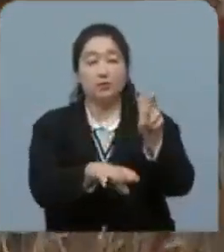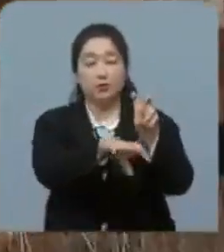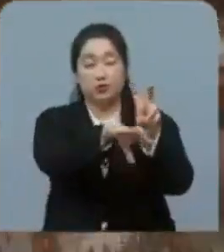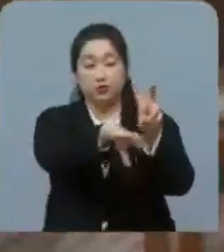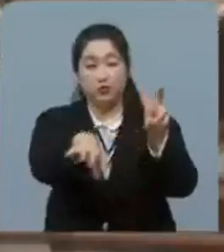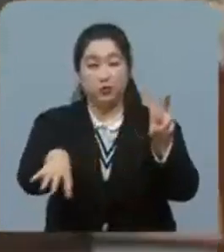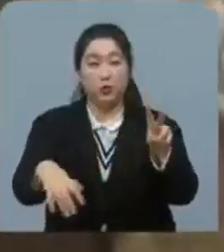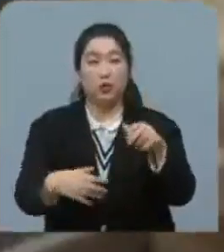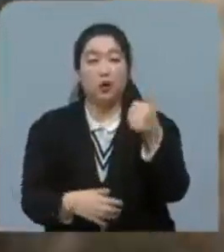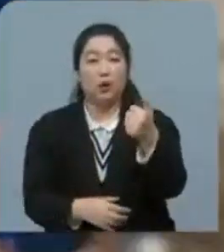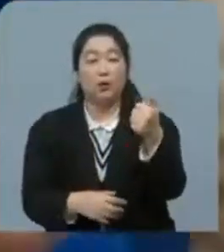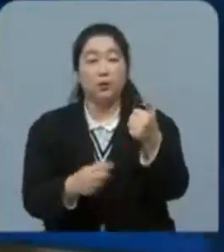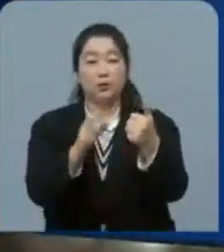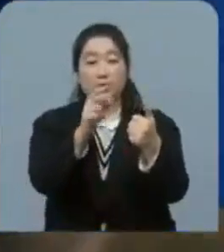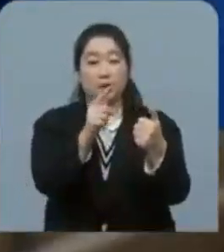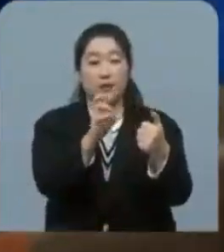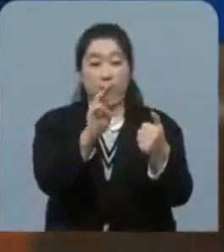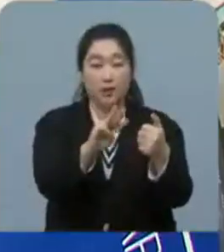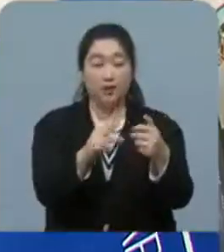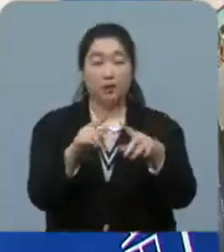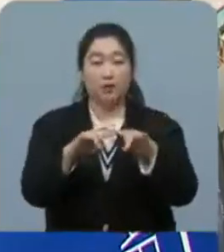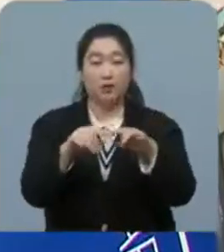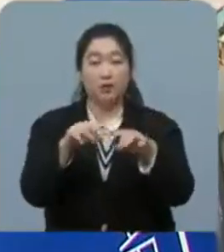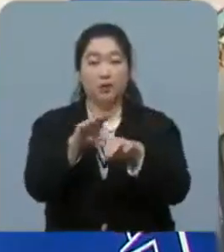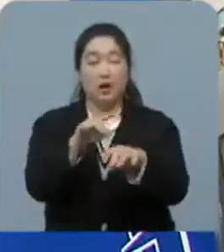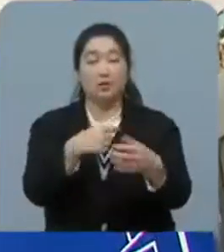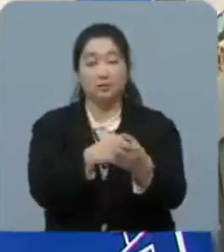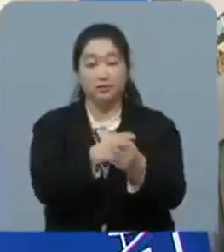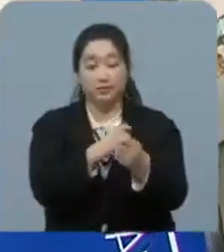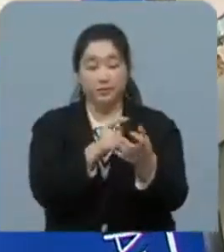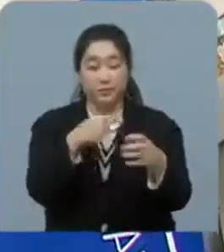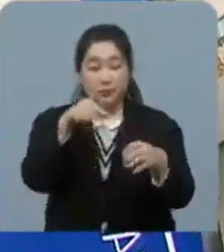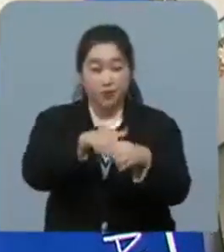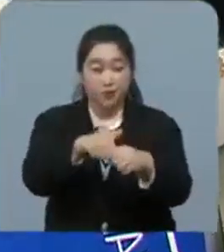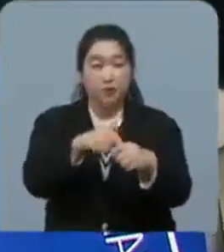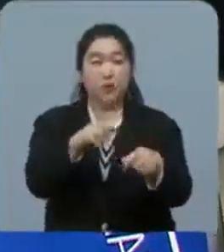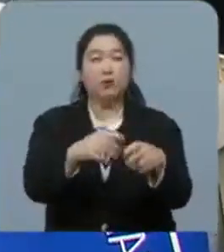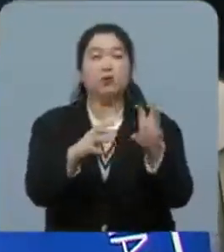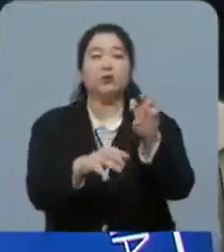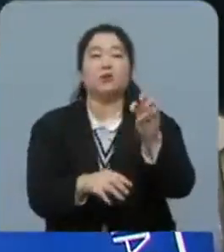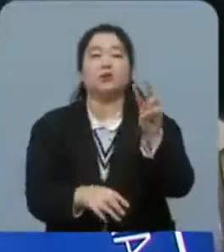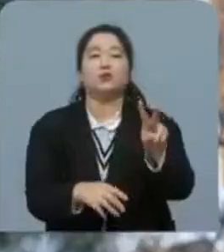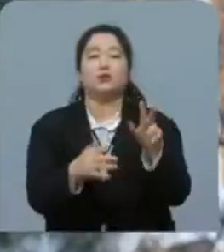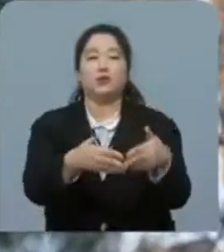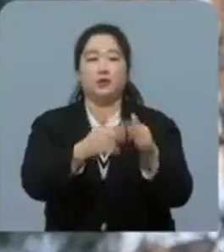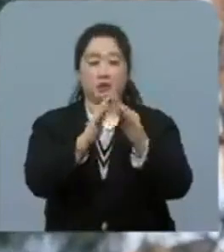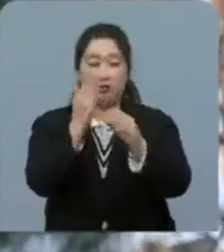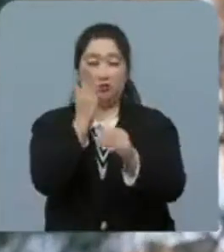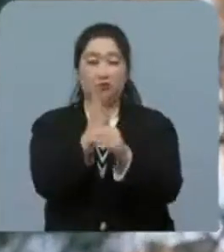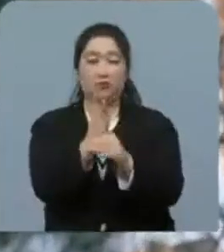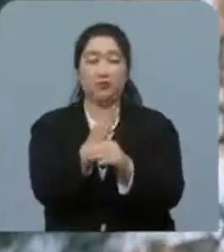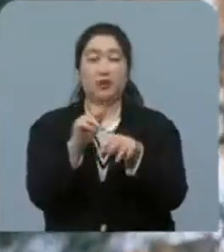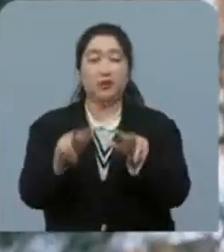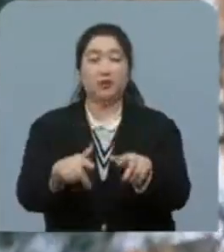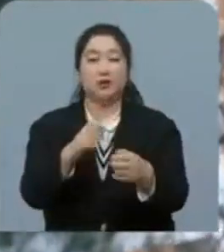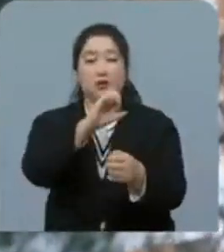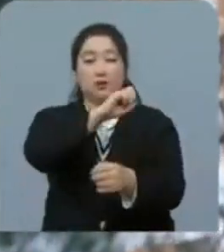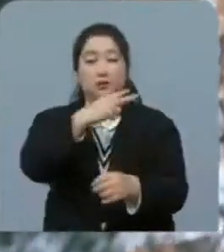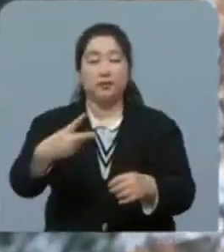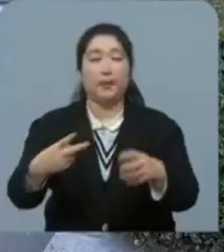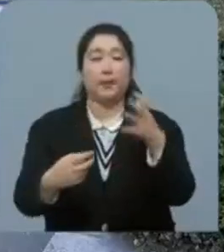22곳에 50kW 규모의 전기차 급속 충전기 42대를 설치하고 있습니다. 현재